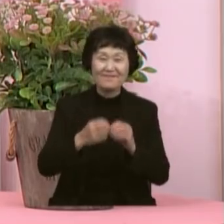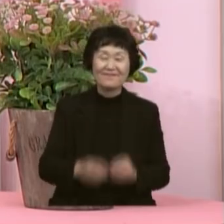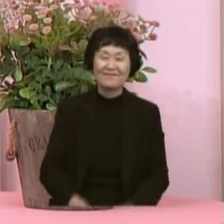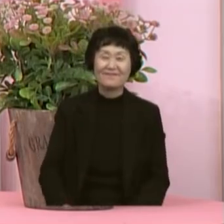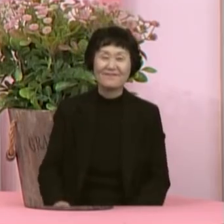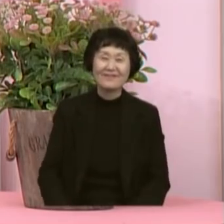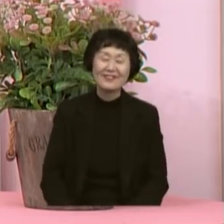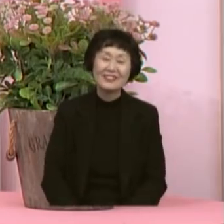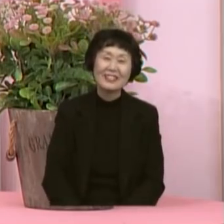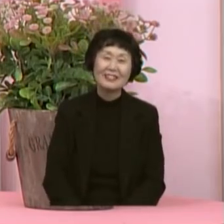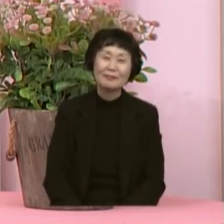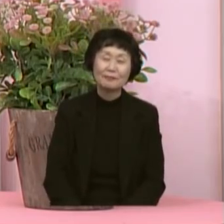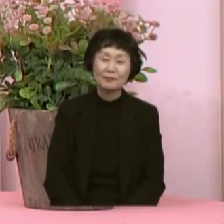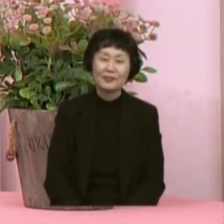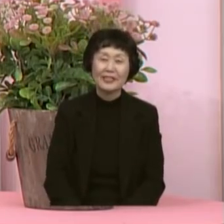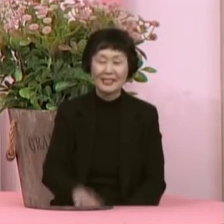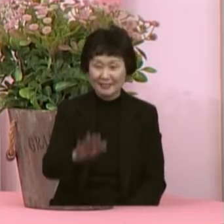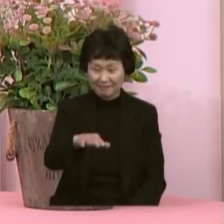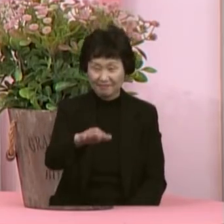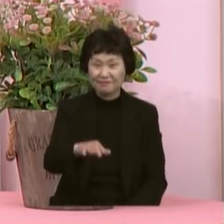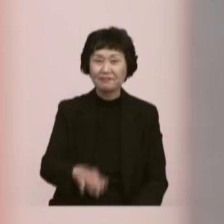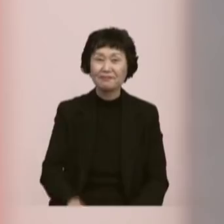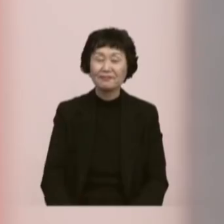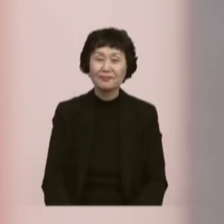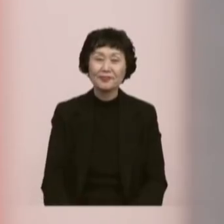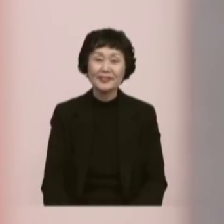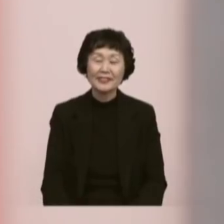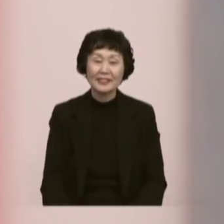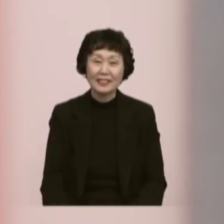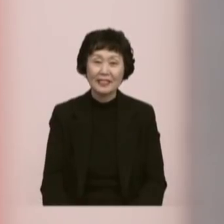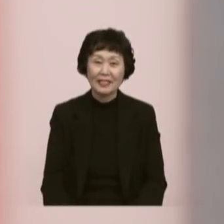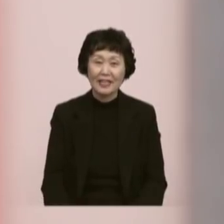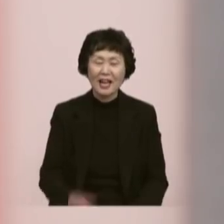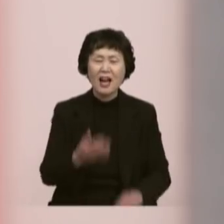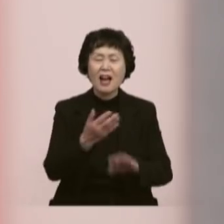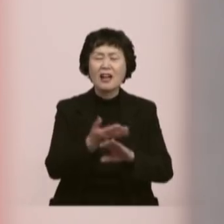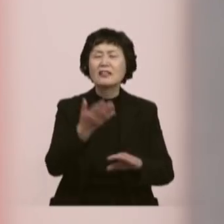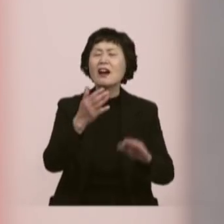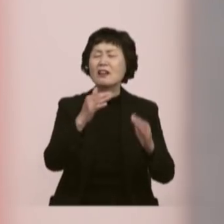지훈한테 지훈아 딴 집에 태어나지.